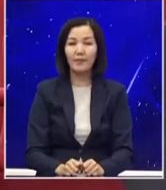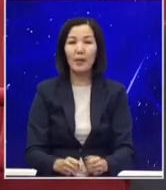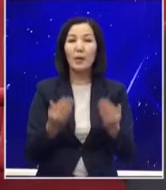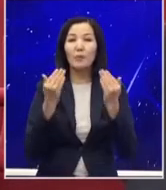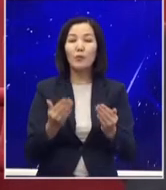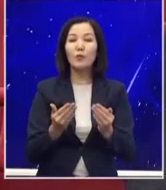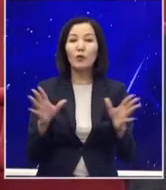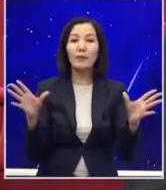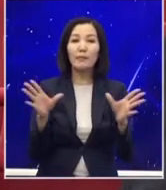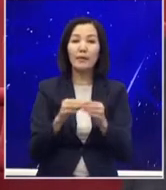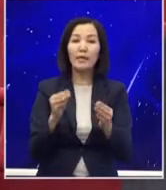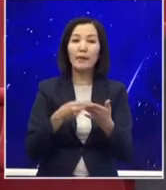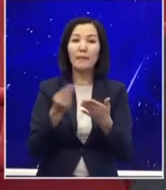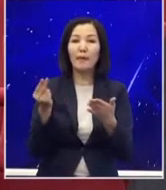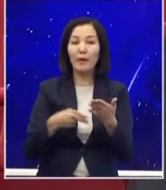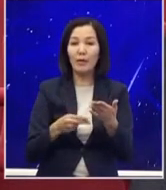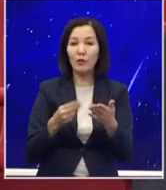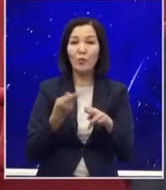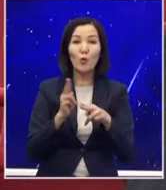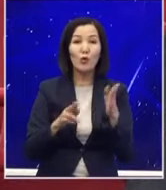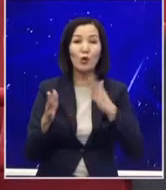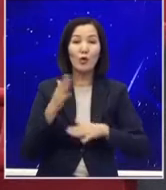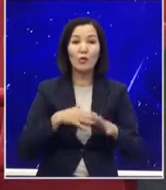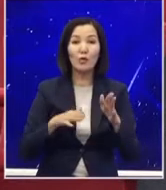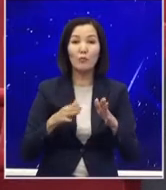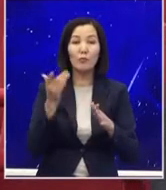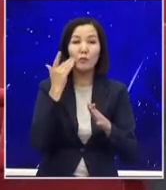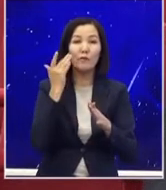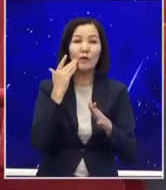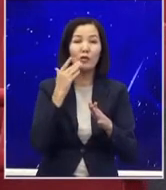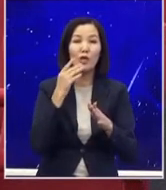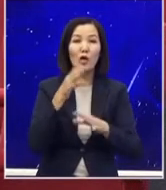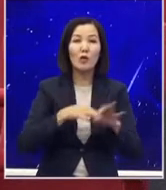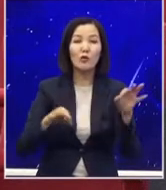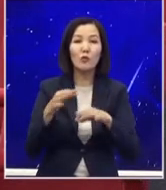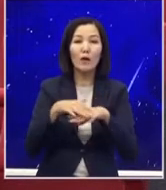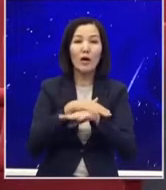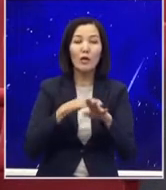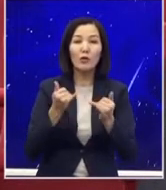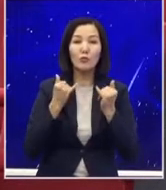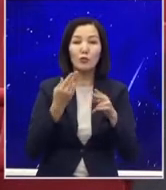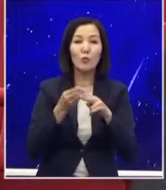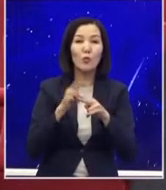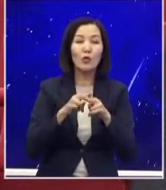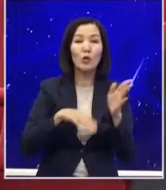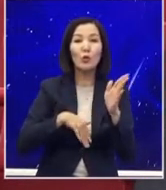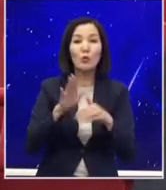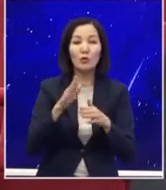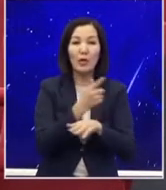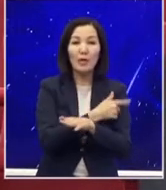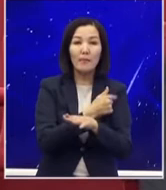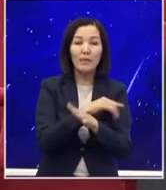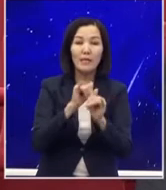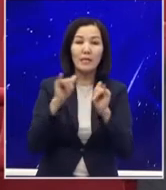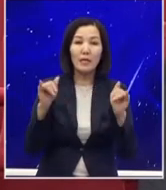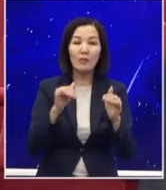Бүгінгі әріптестігімізге өте қуаныштымыз. Бұл өміршең жоба. Қос ел үшін де пайдасы зор. Халық үшін, облыс тұрғындары үшін медицинаны